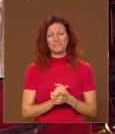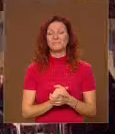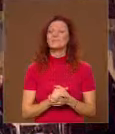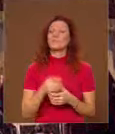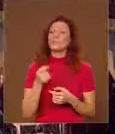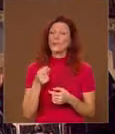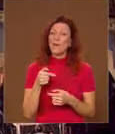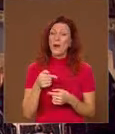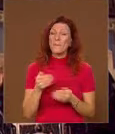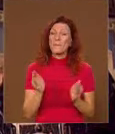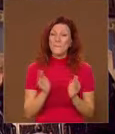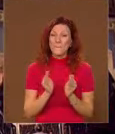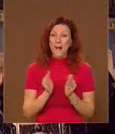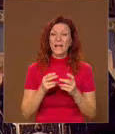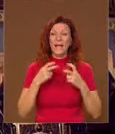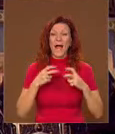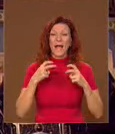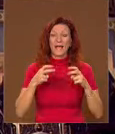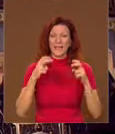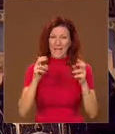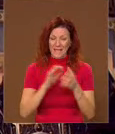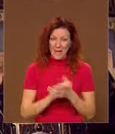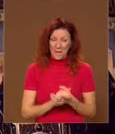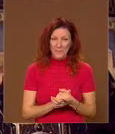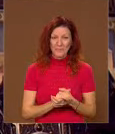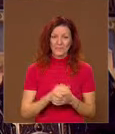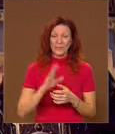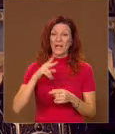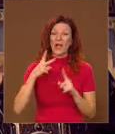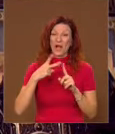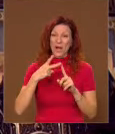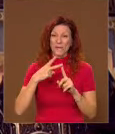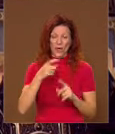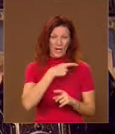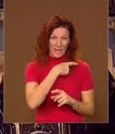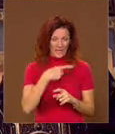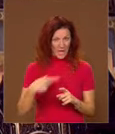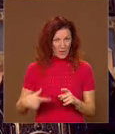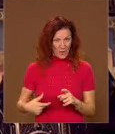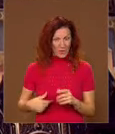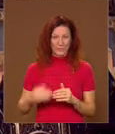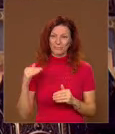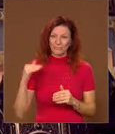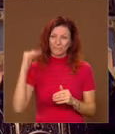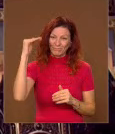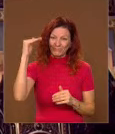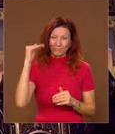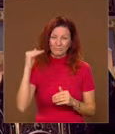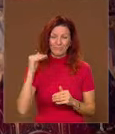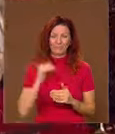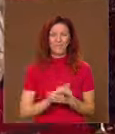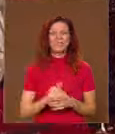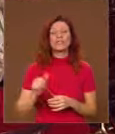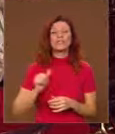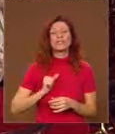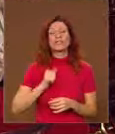Следва малката ектения в изпълнение от следващия дякон по старшинство. Защити,